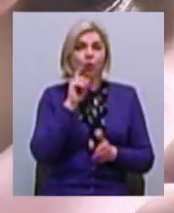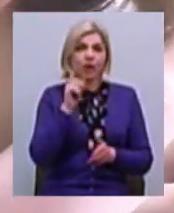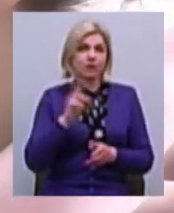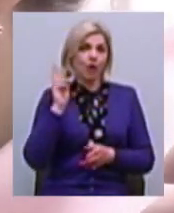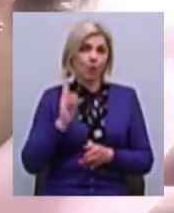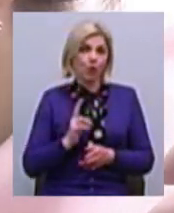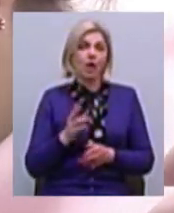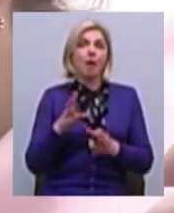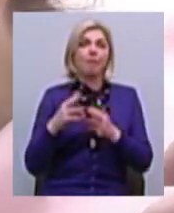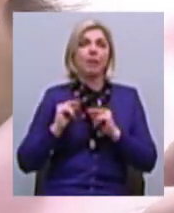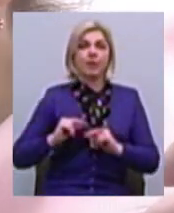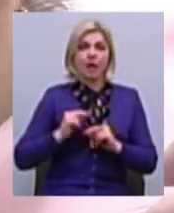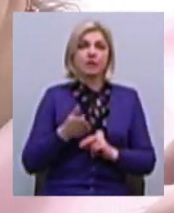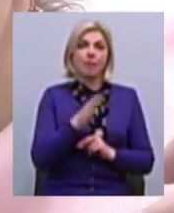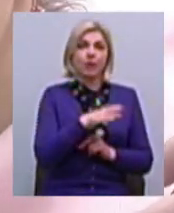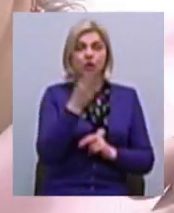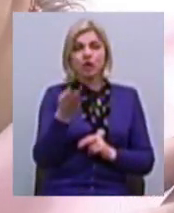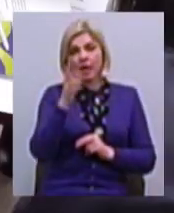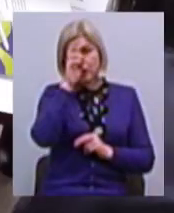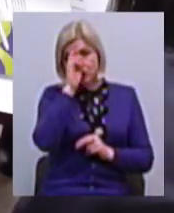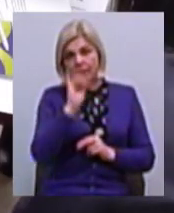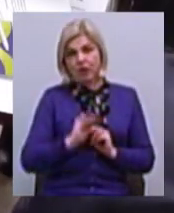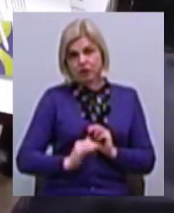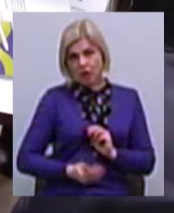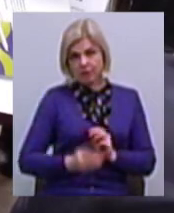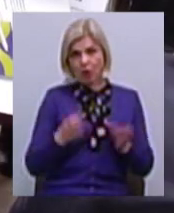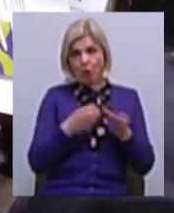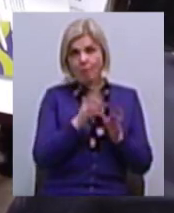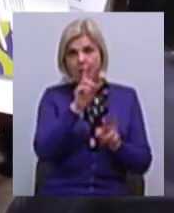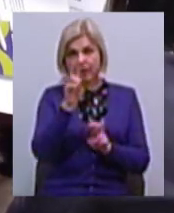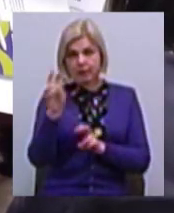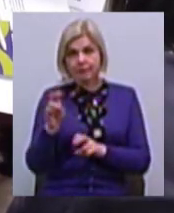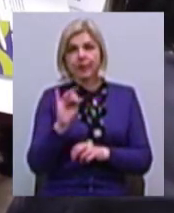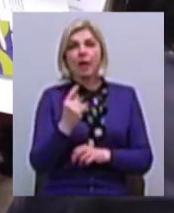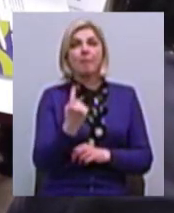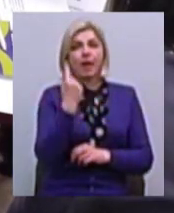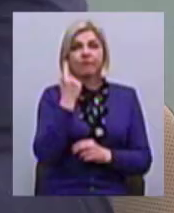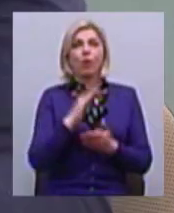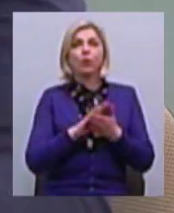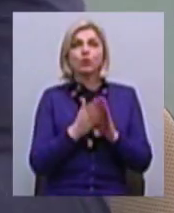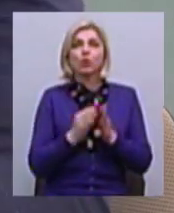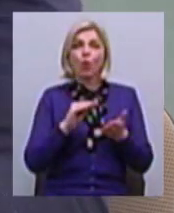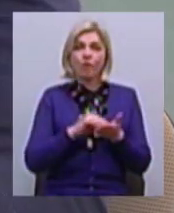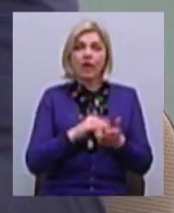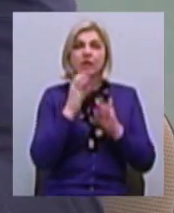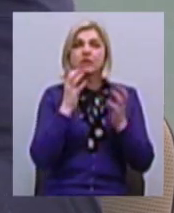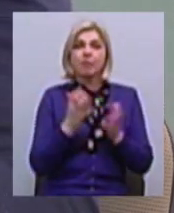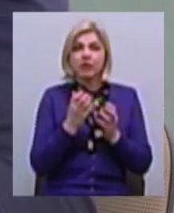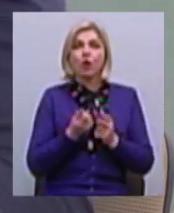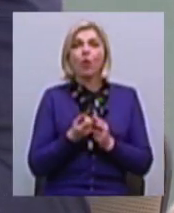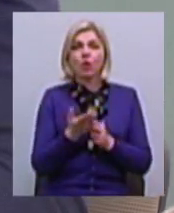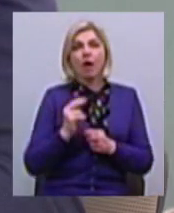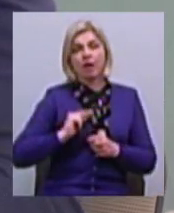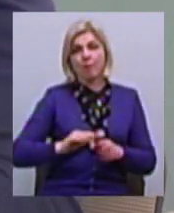між державою та приватними компаніями. Серед основних умов, що обов'язково будуть поставлені інвесторам, збереження кількості робочих